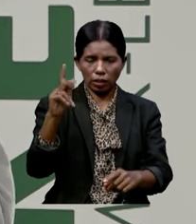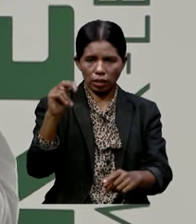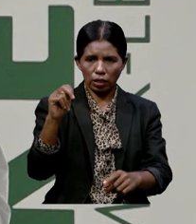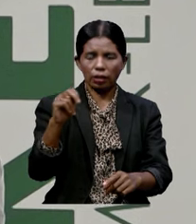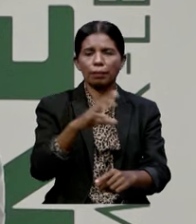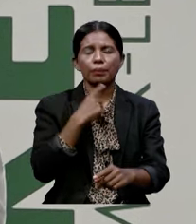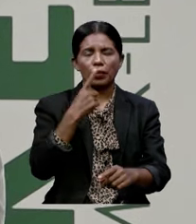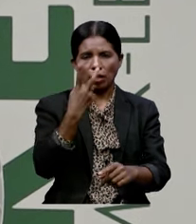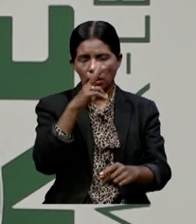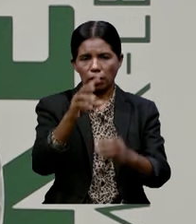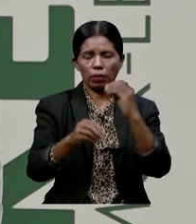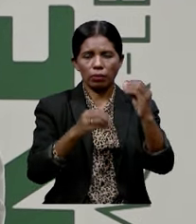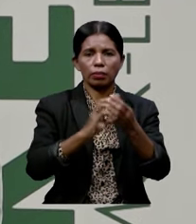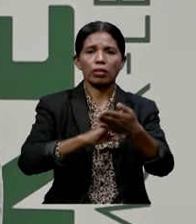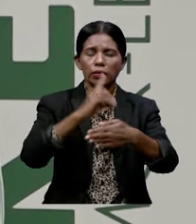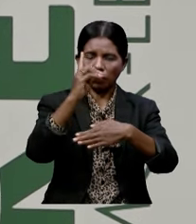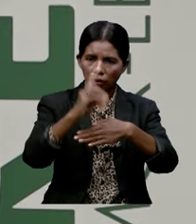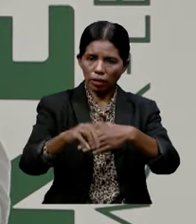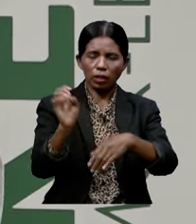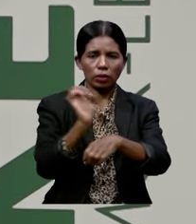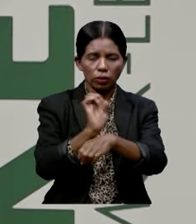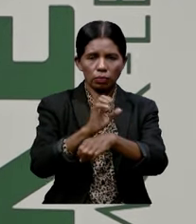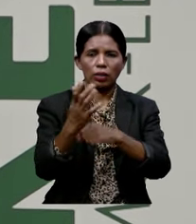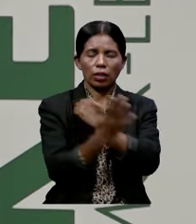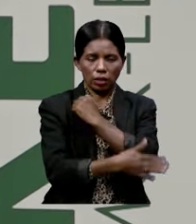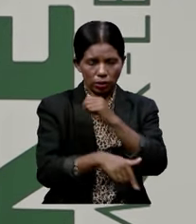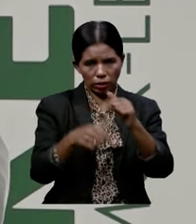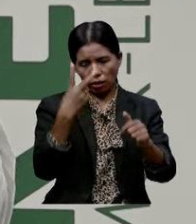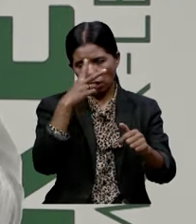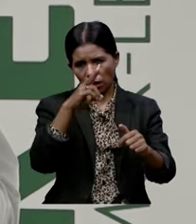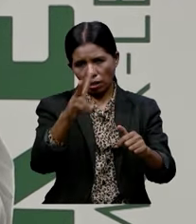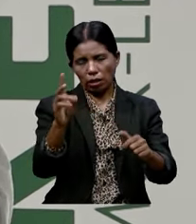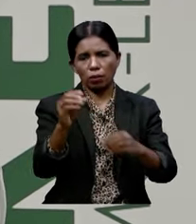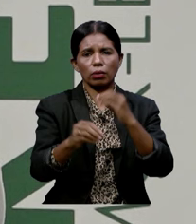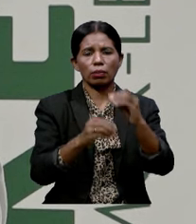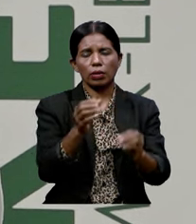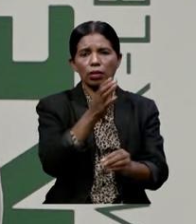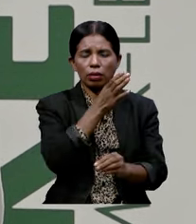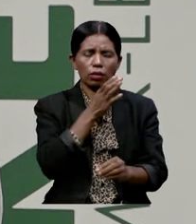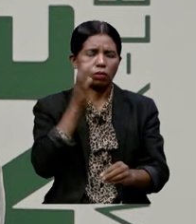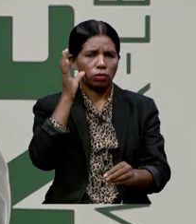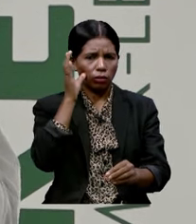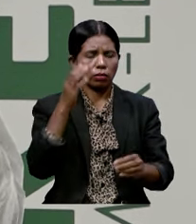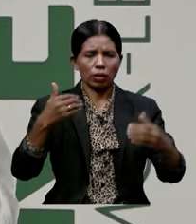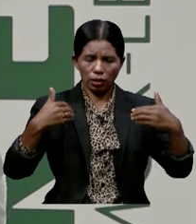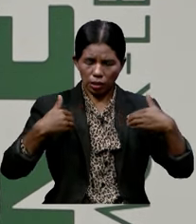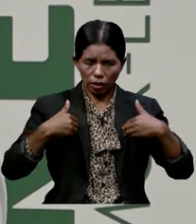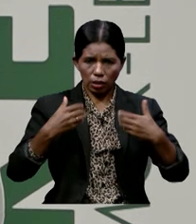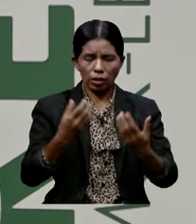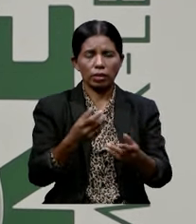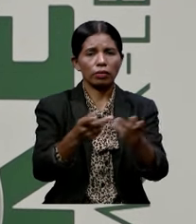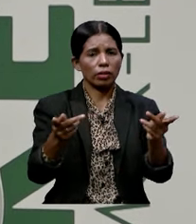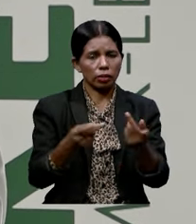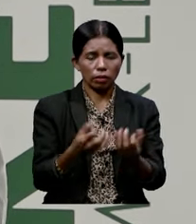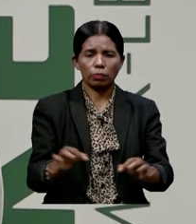ba desenvolvimento ekonomi iha rai larang nene itare ba sektor agrikultura mos iha papel nebe importante tep tepes